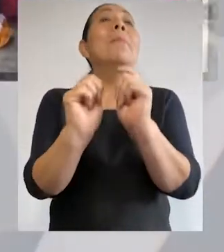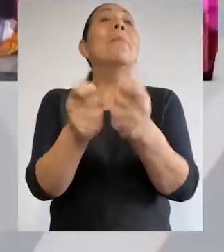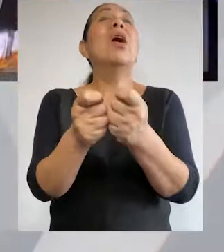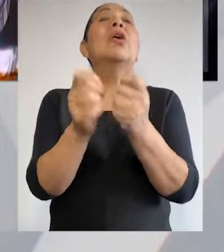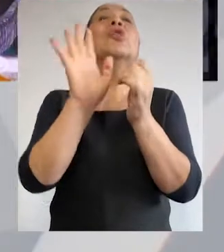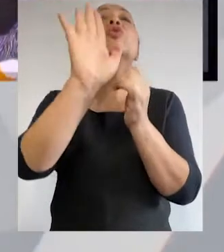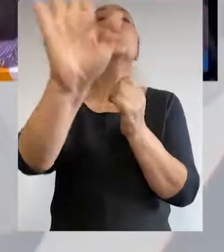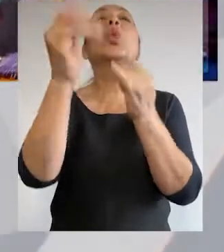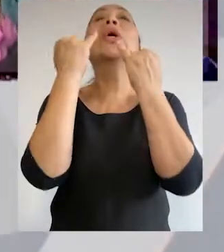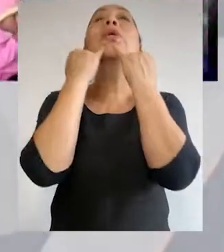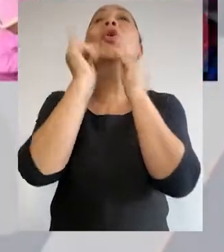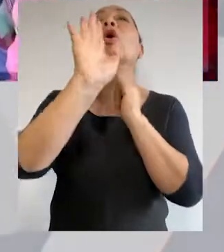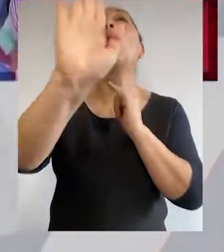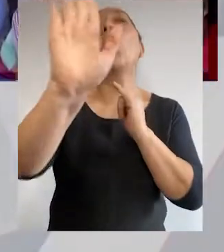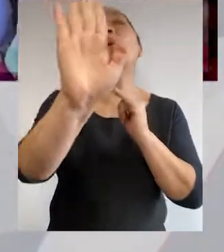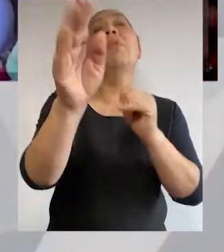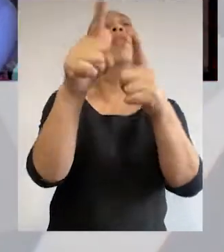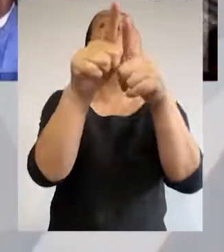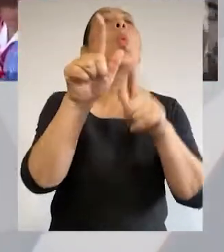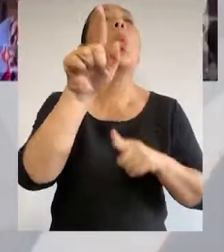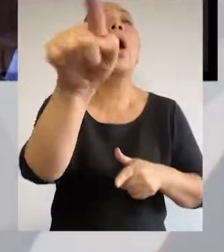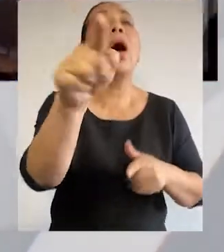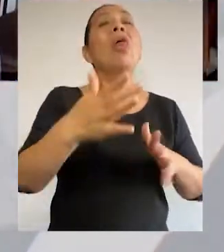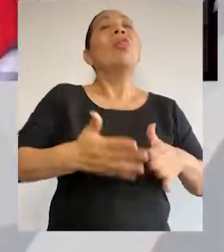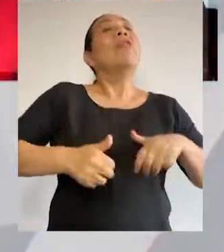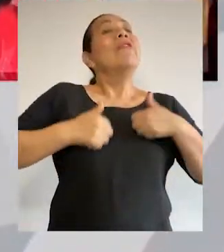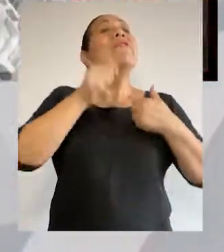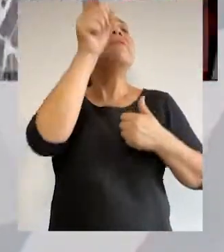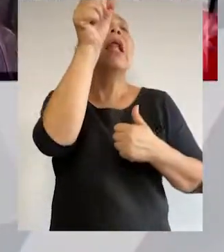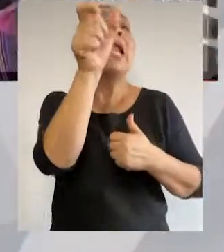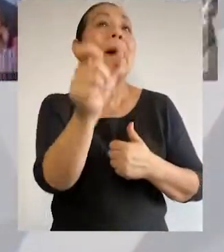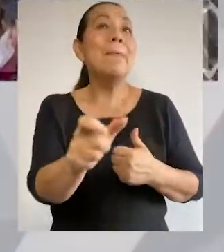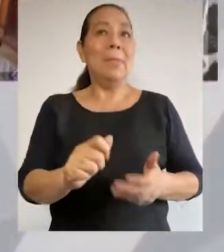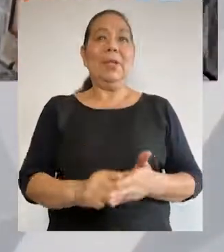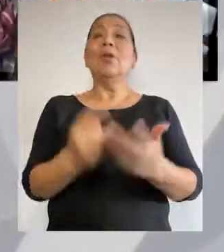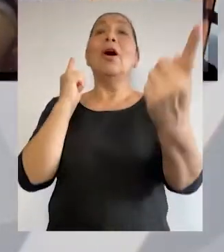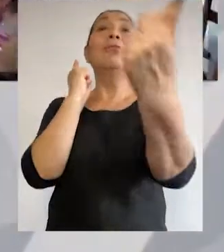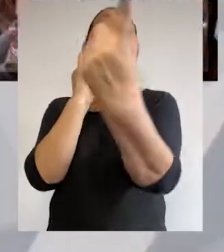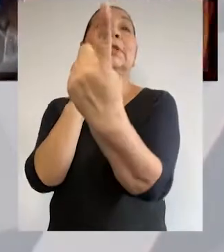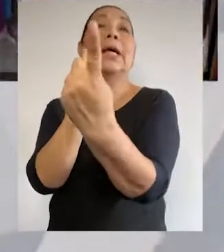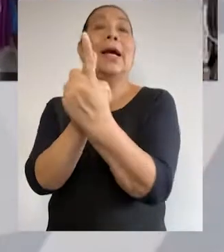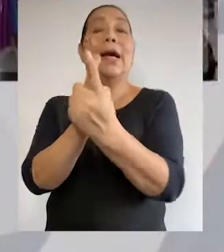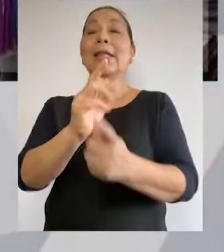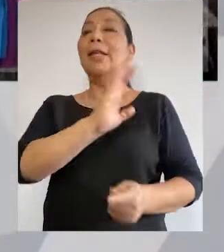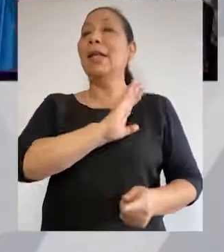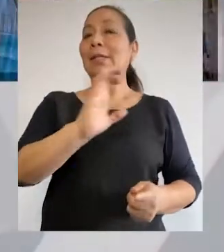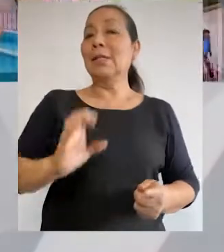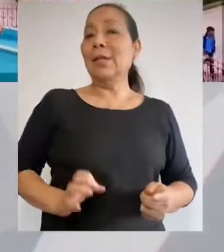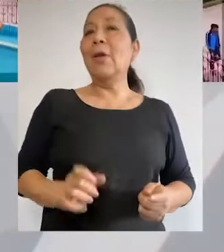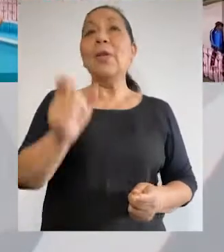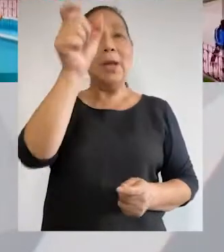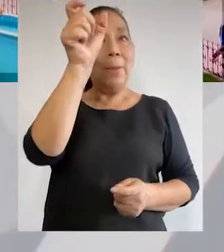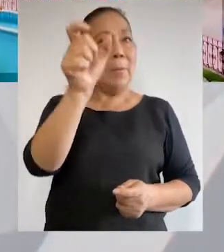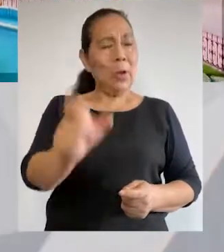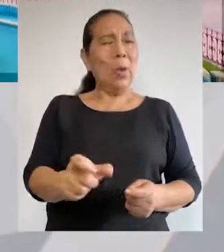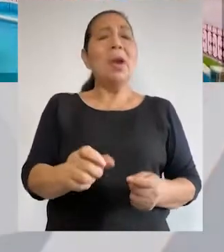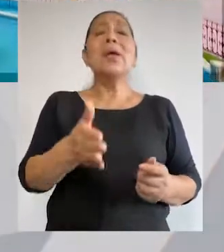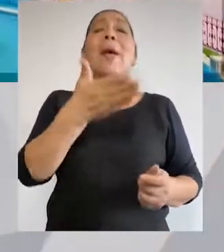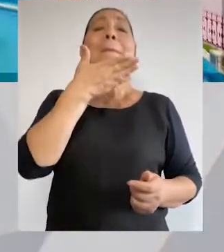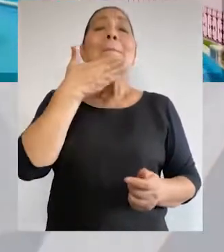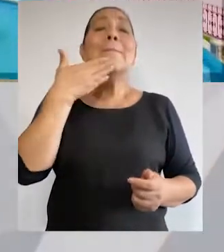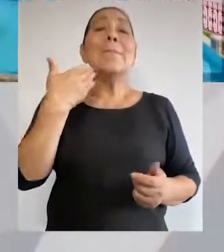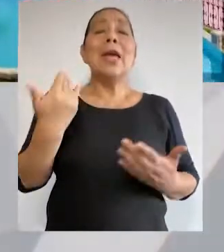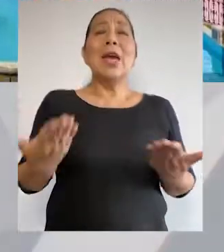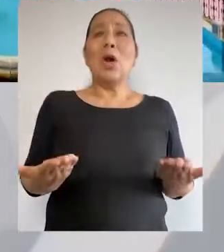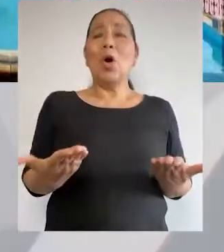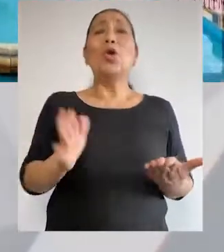Chaymi Estado llaqtayuqkunapa mamasiminpi yanapanan. Chaynapi Estado llaqtaman asuykunanpaq. Karu